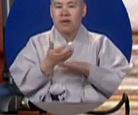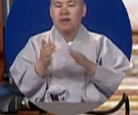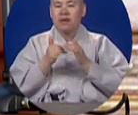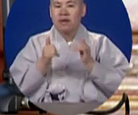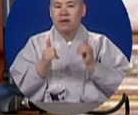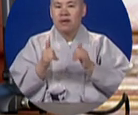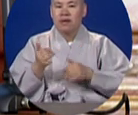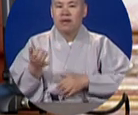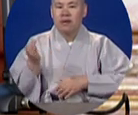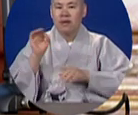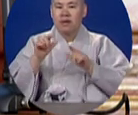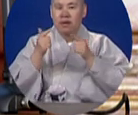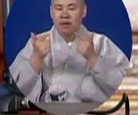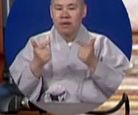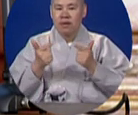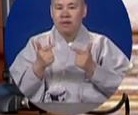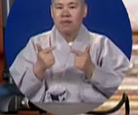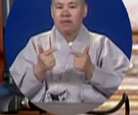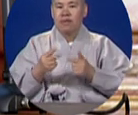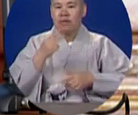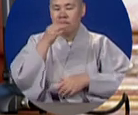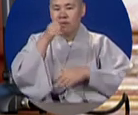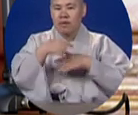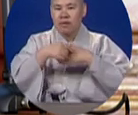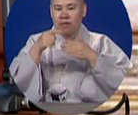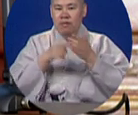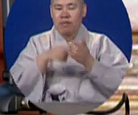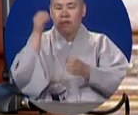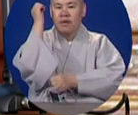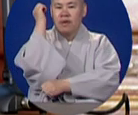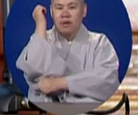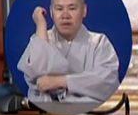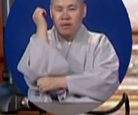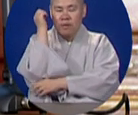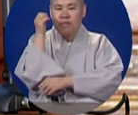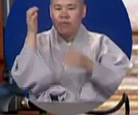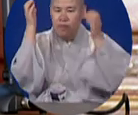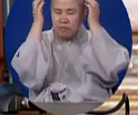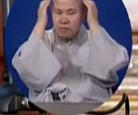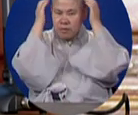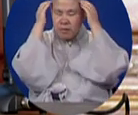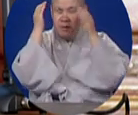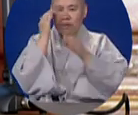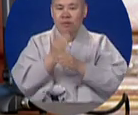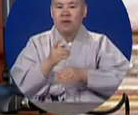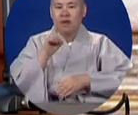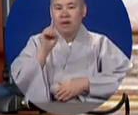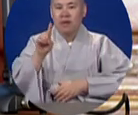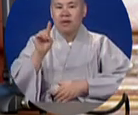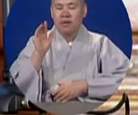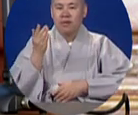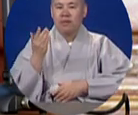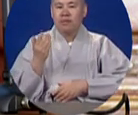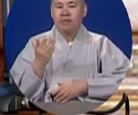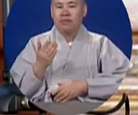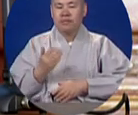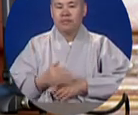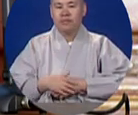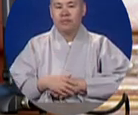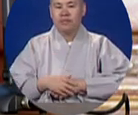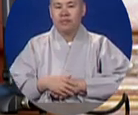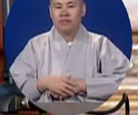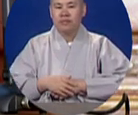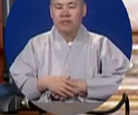만인데 그게 아주 중생심의 근본이에요 그게 근본번뇌주기 하나가 있다 이 말이죠 이게 중생심입니다